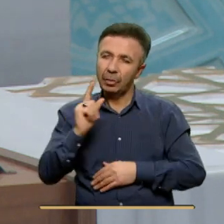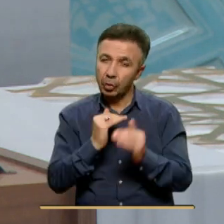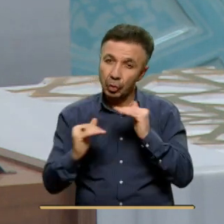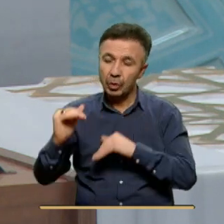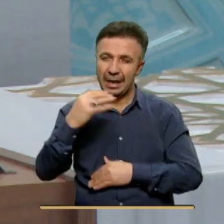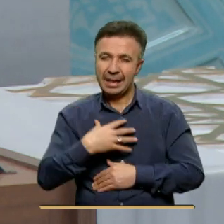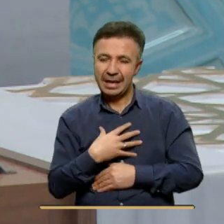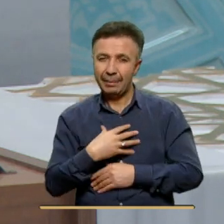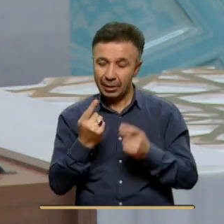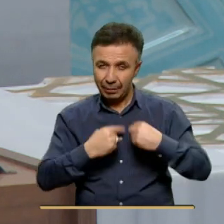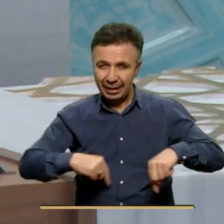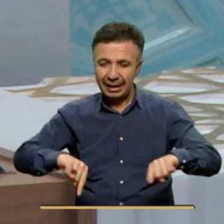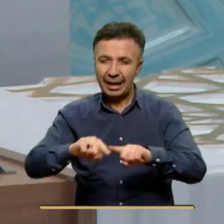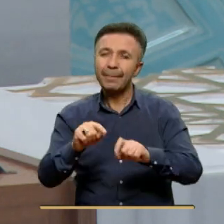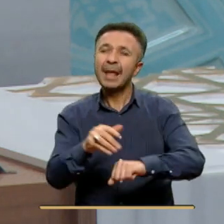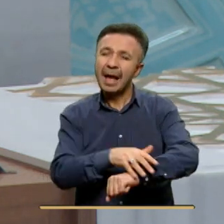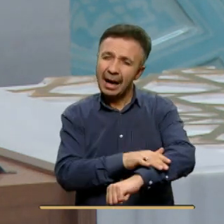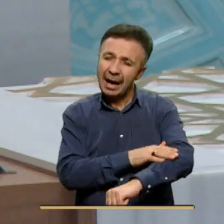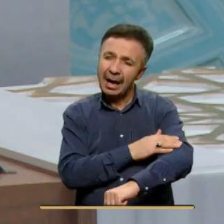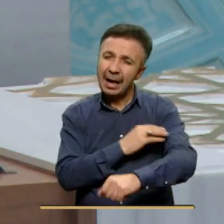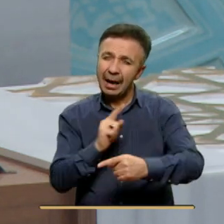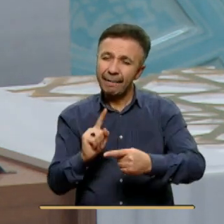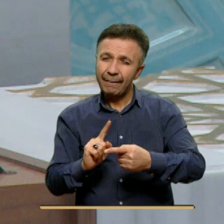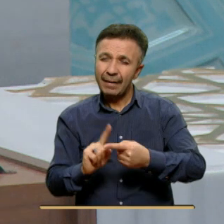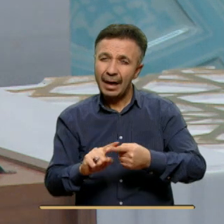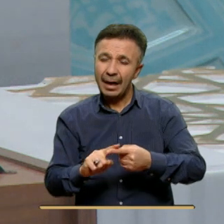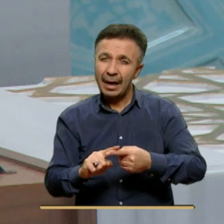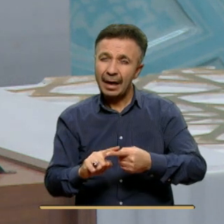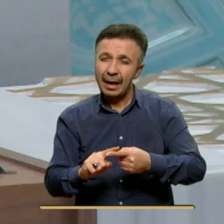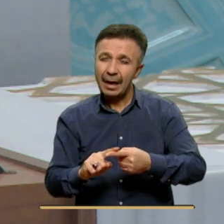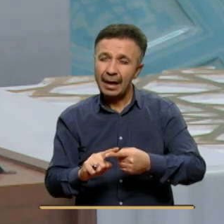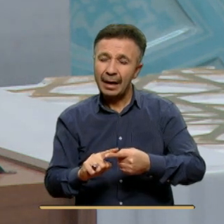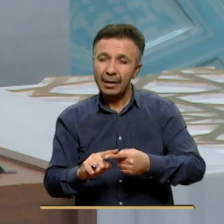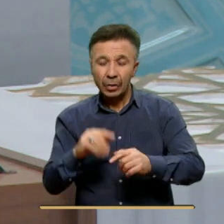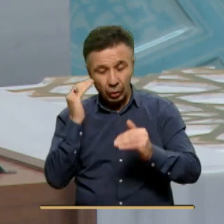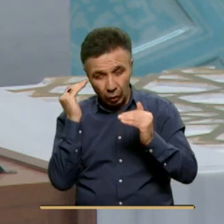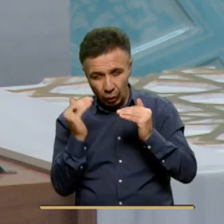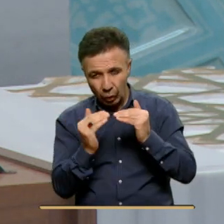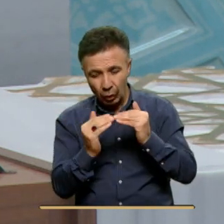bizlere helal ve meşru yollarla kazanç temin etmemizi bizlere